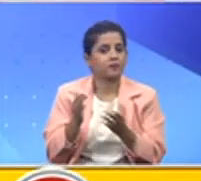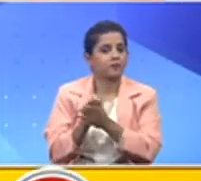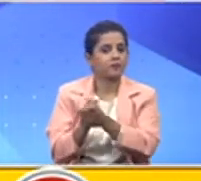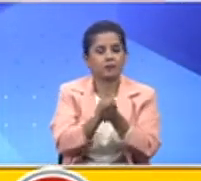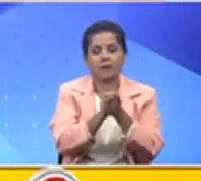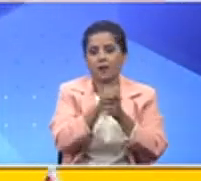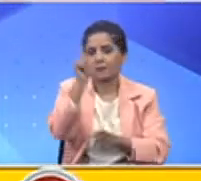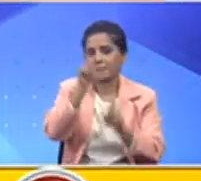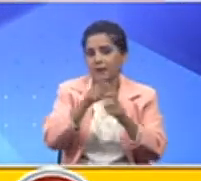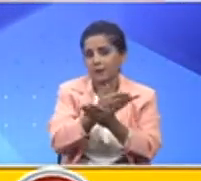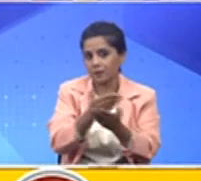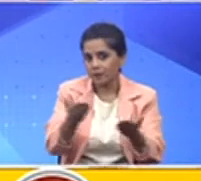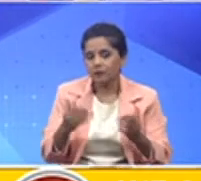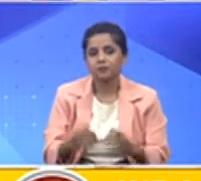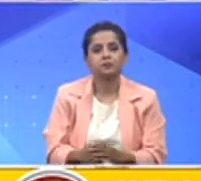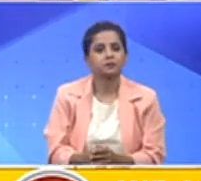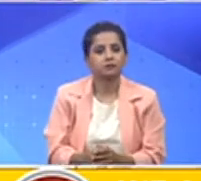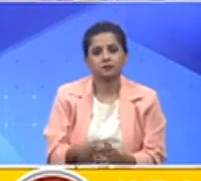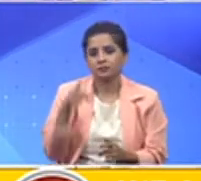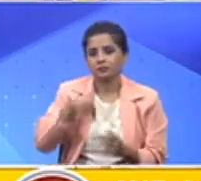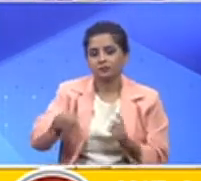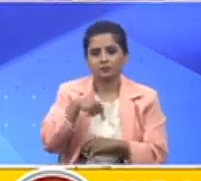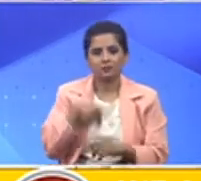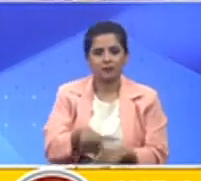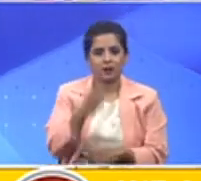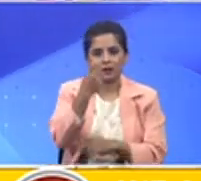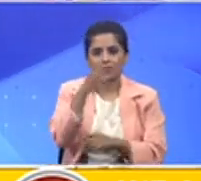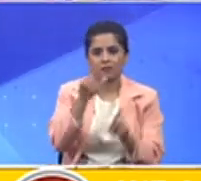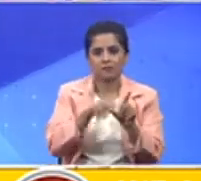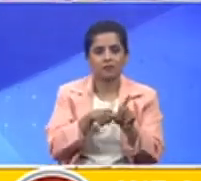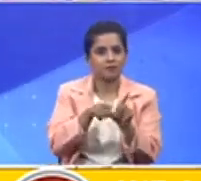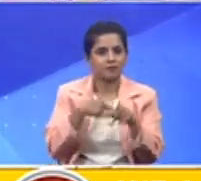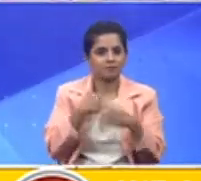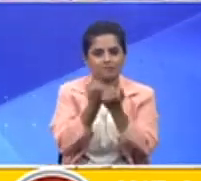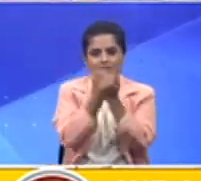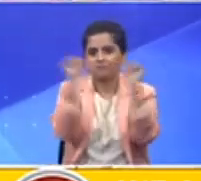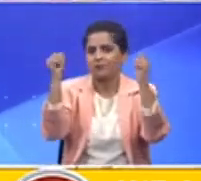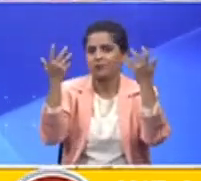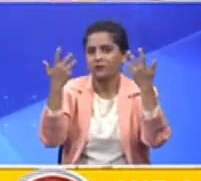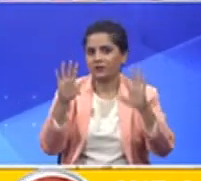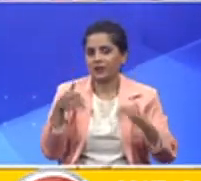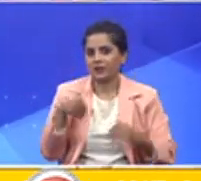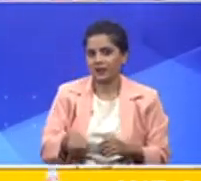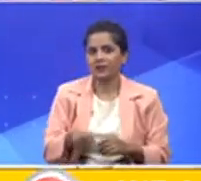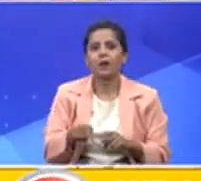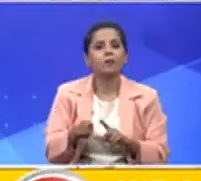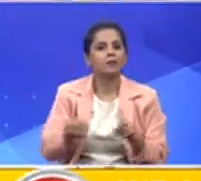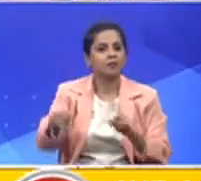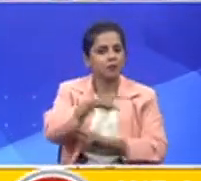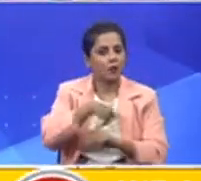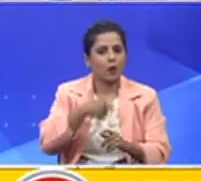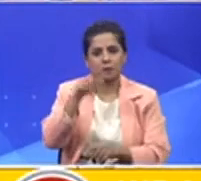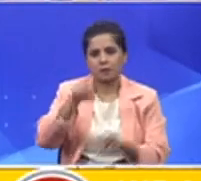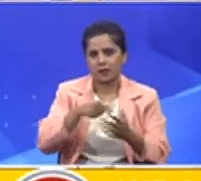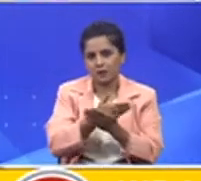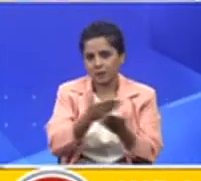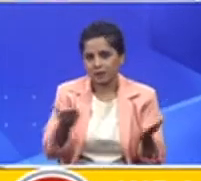देश्वास क्यों? आजादि के 75 साल पूरे होने के अवसर पर हम सभी